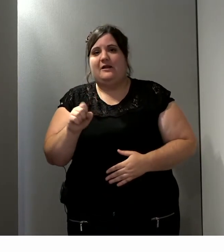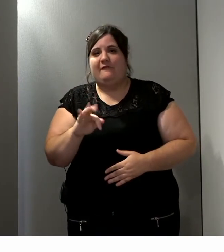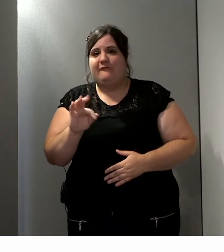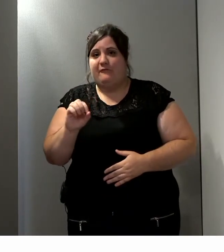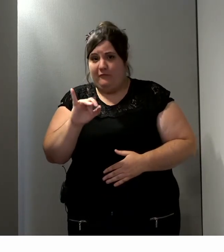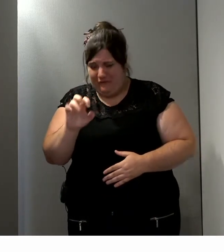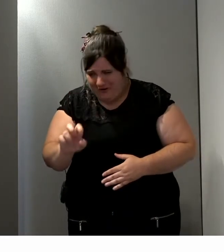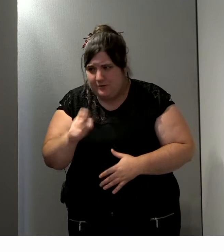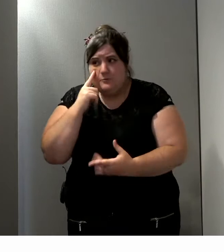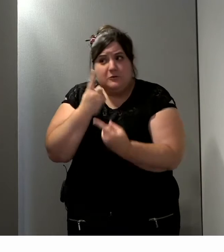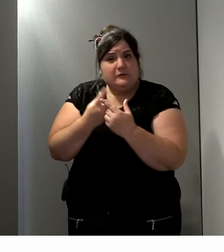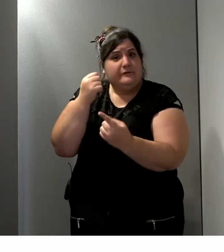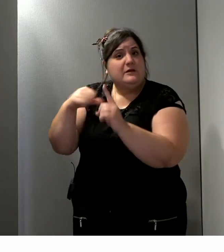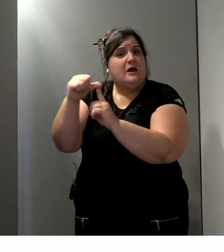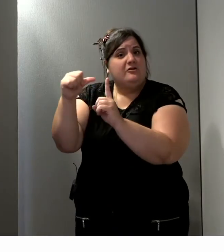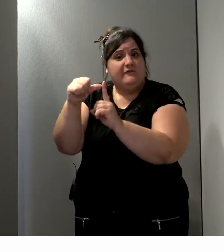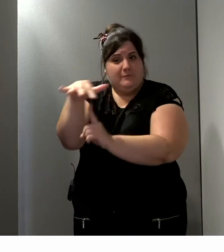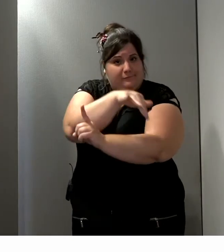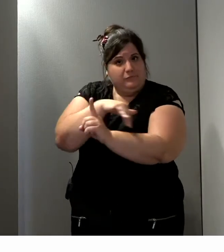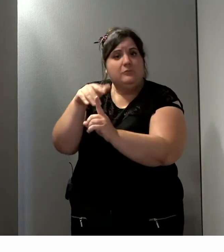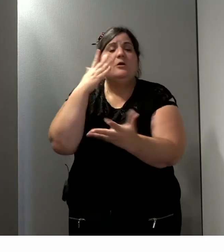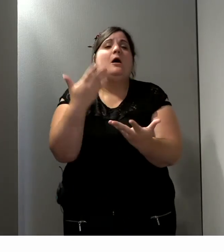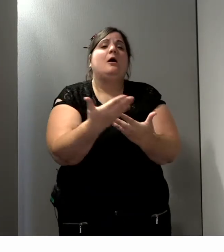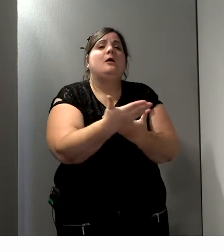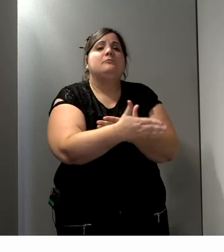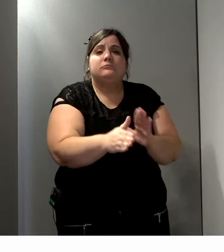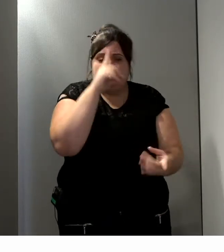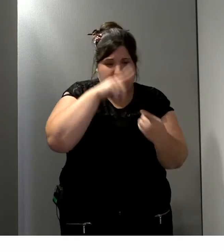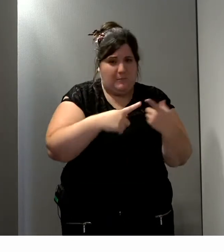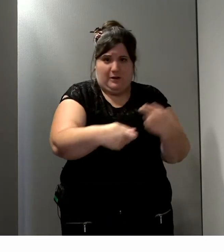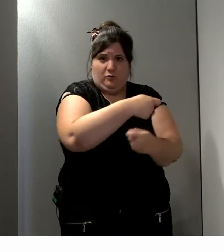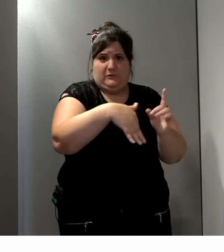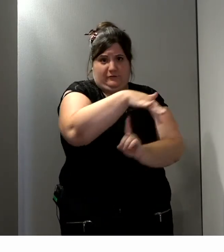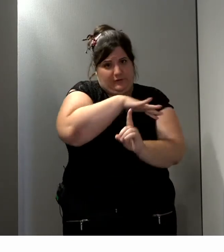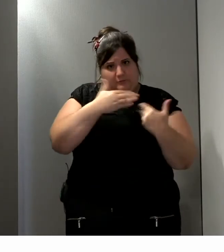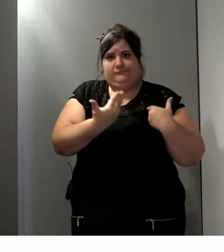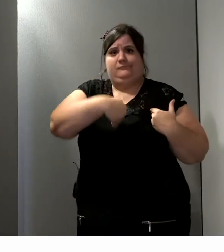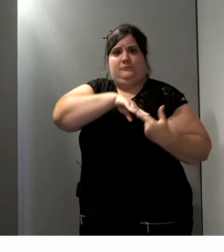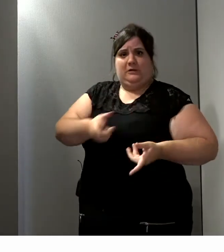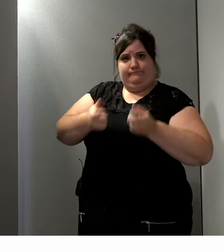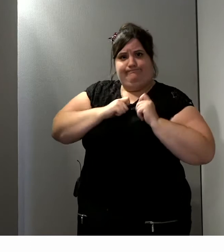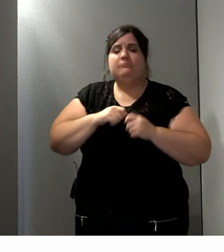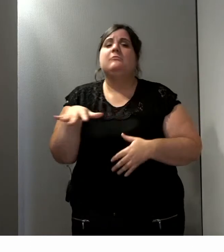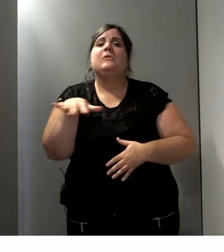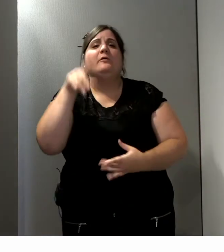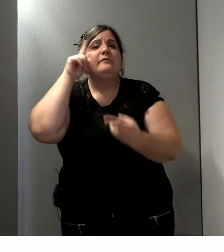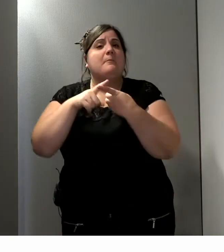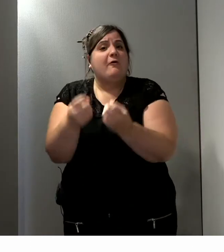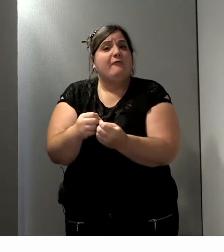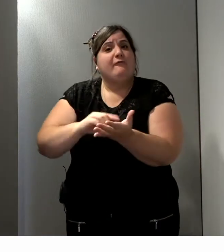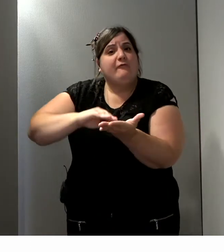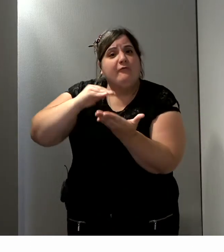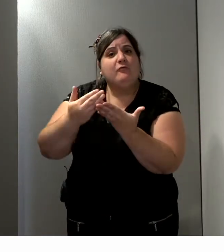monde économique et social à l'AGFIP. L'AGFIP, c'est le Fonds de développement de l'emploi pour les personnes en situation de handicap. Donc notre job,